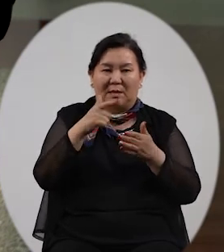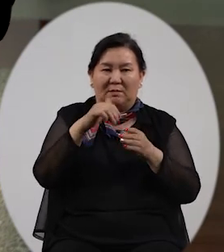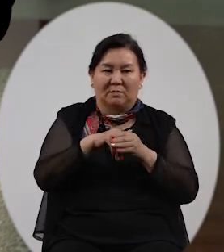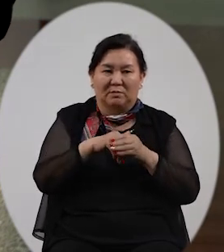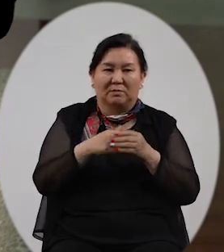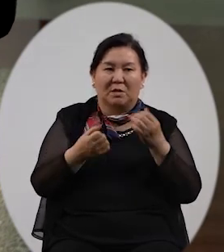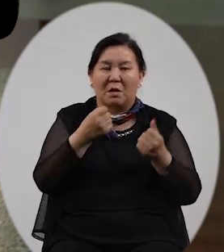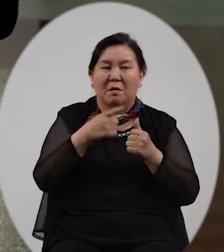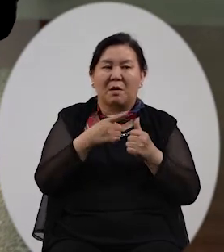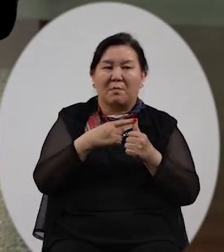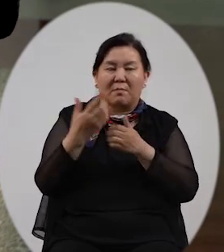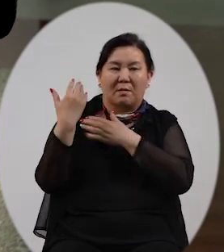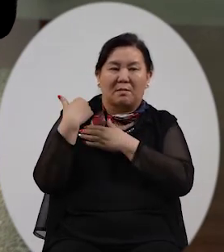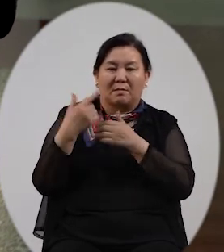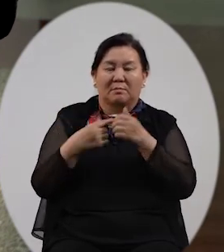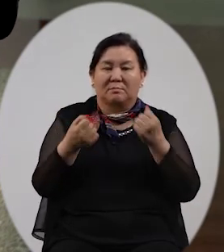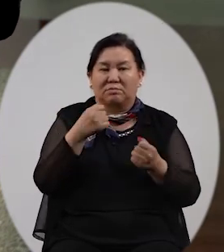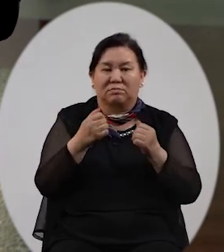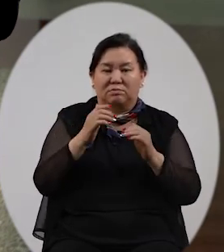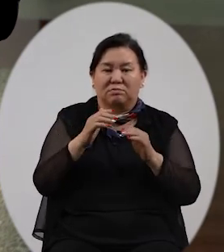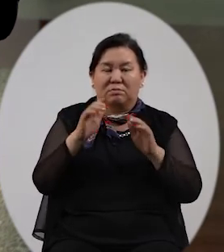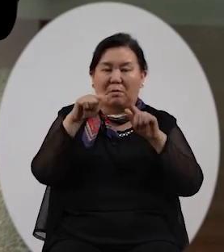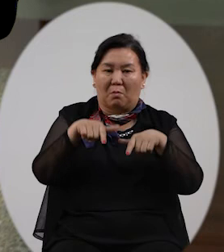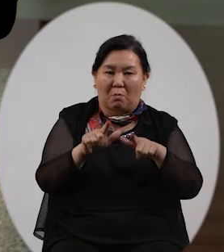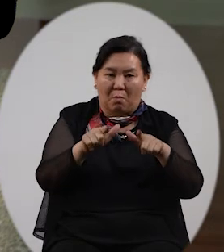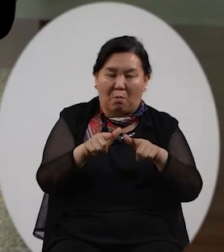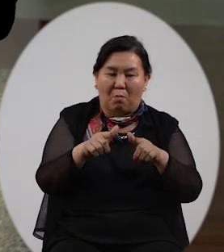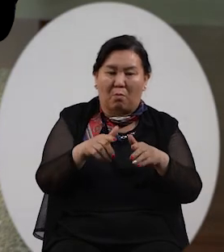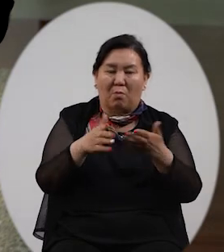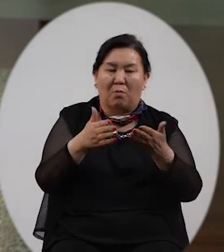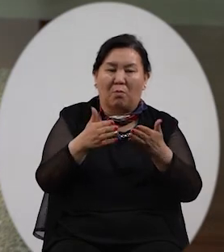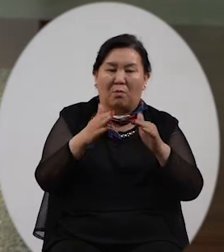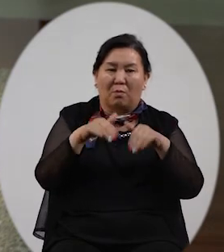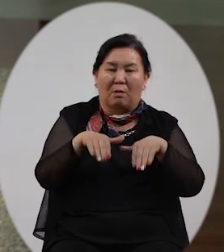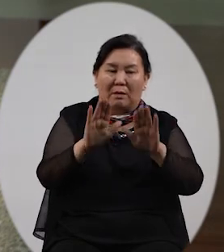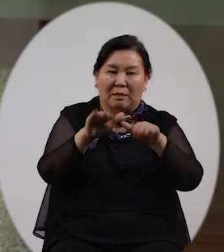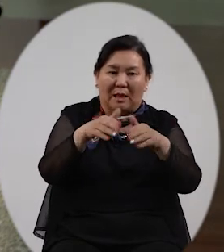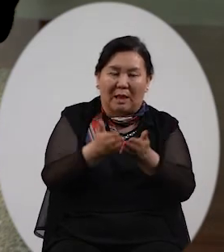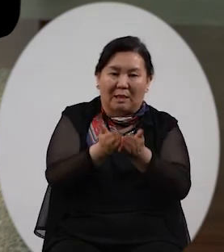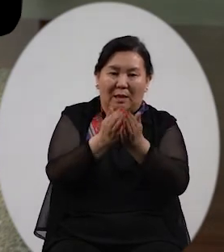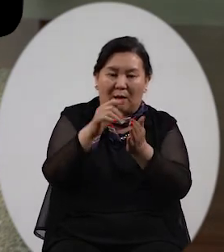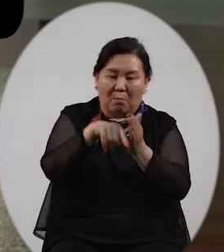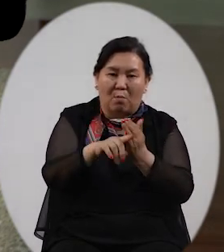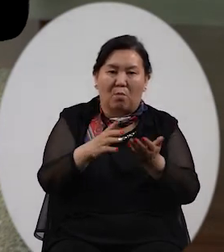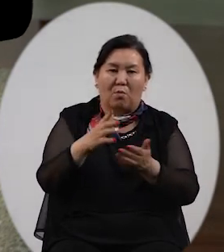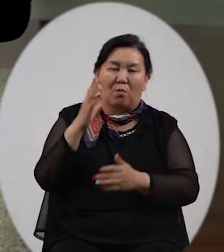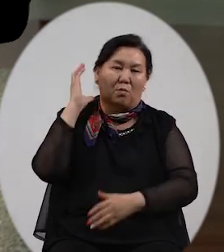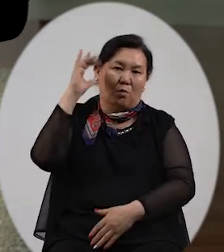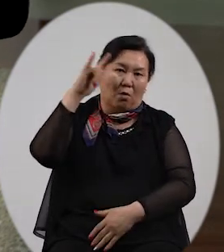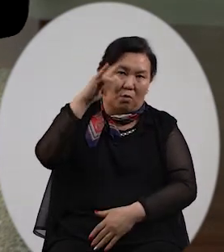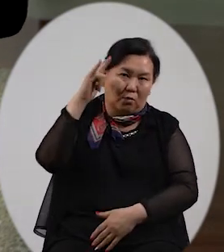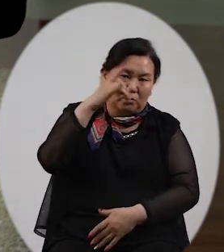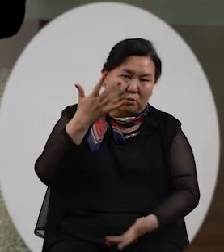энэ тээвэрлэлтийг ямар одоо газраас хэрхэн тээвэрлж байгаа вэ гэдэг талаар. За ачаа хүлээж авсан огноо газар